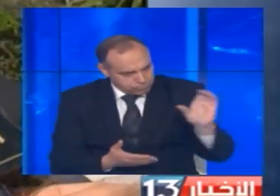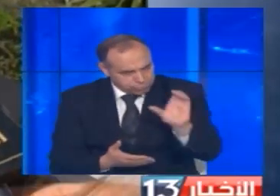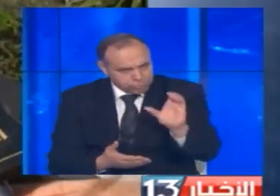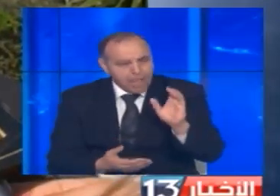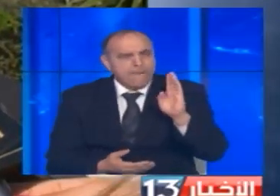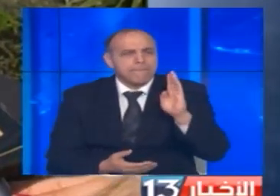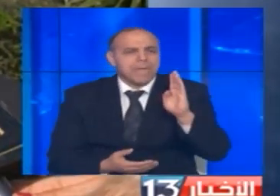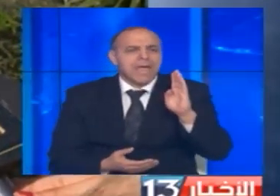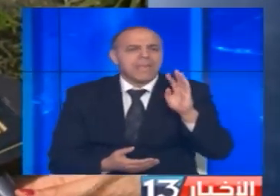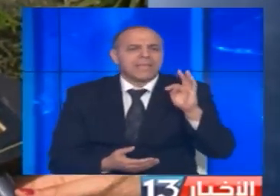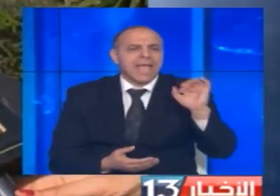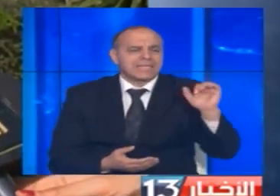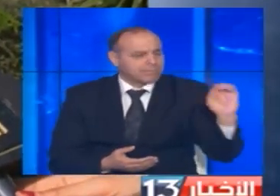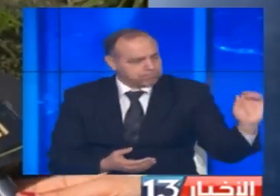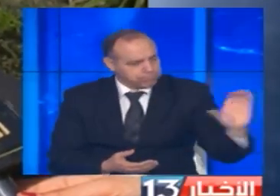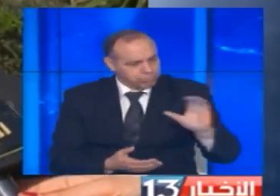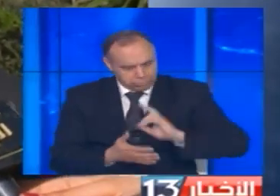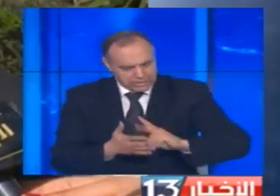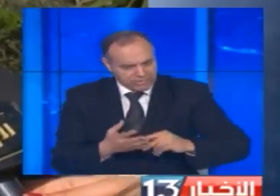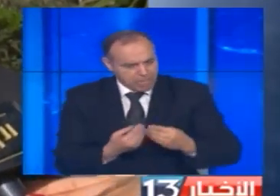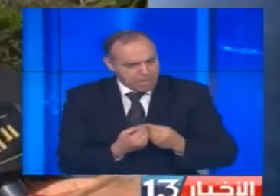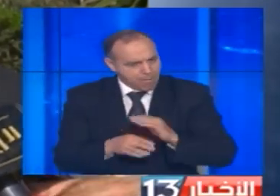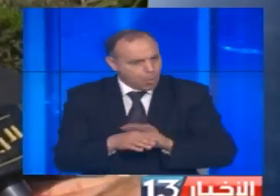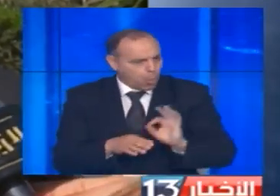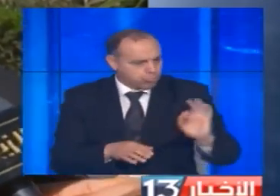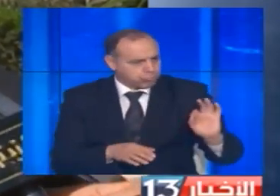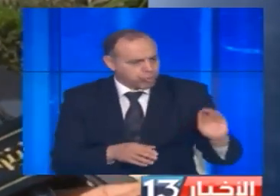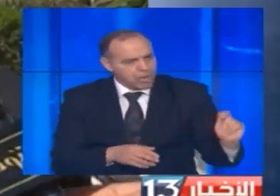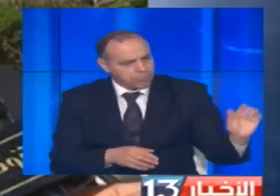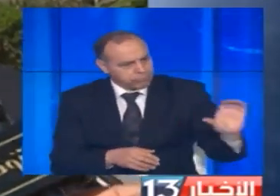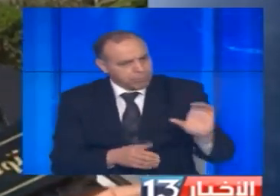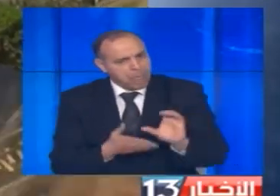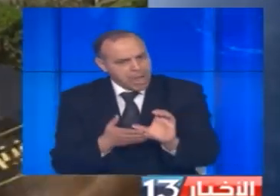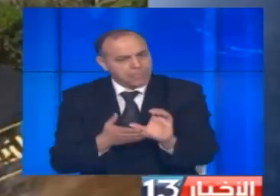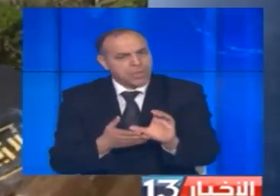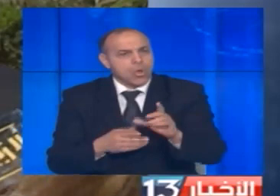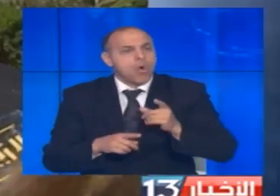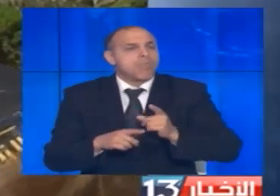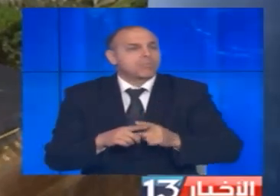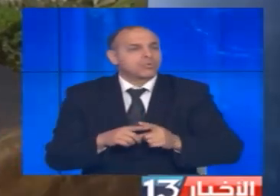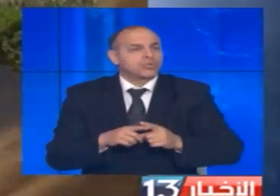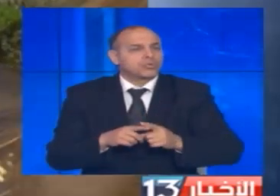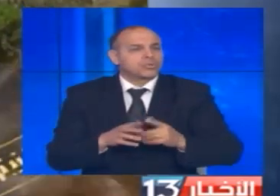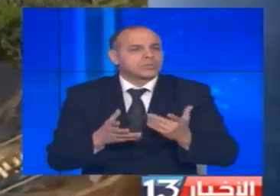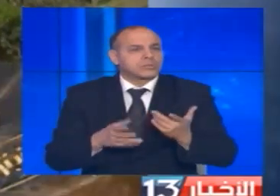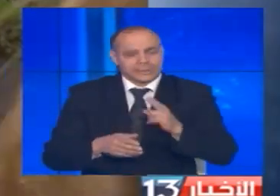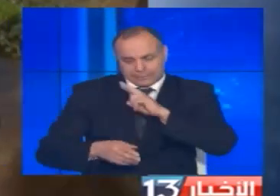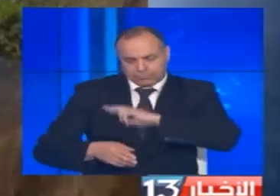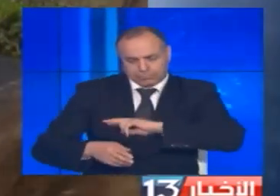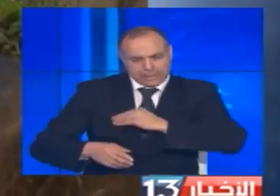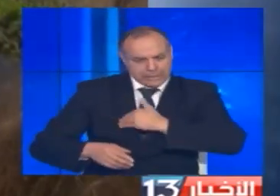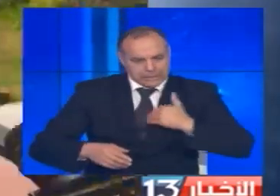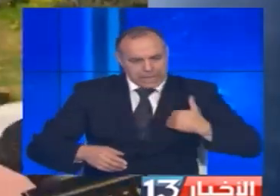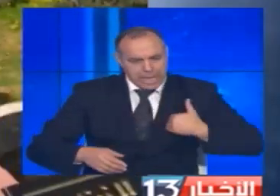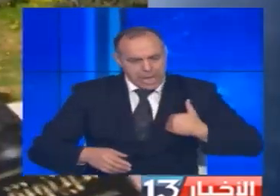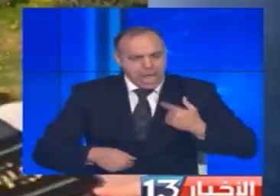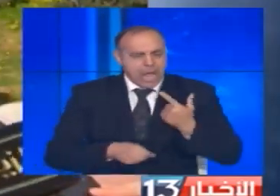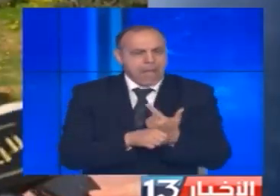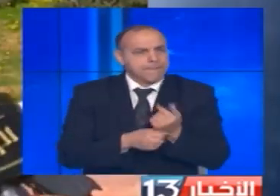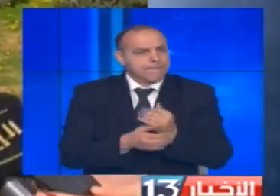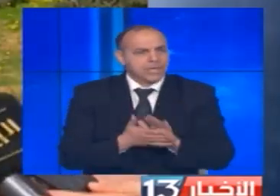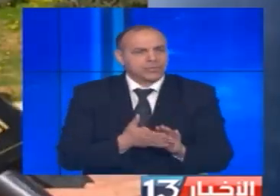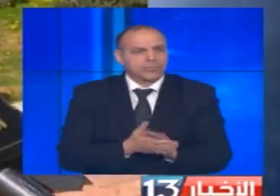البيتيس والبيف بيامي، وعندنا اتفاقيات في المسألة هذه معهم باش يرافقهم، ثم أكثر من كده نعطيهم تغطية صحية لمدة سنة. هو